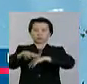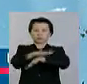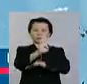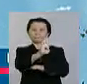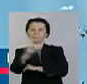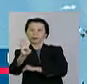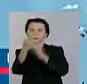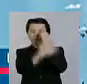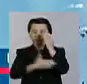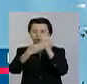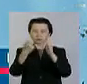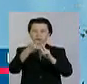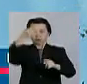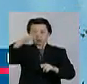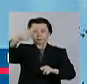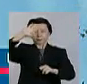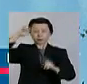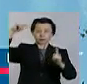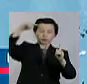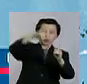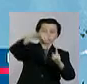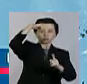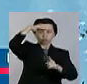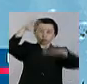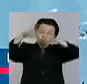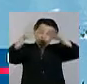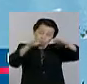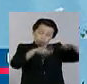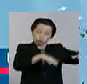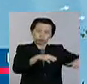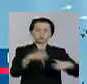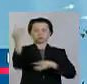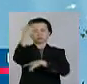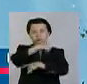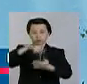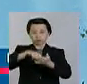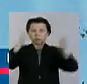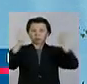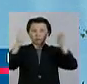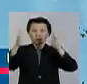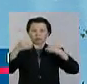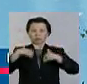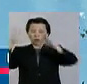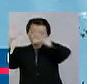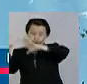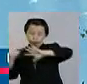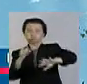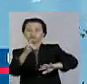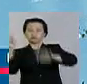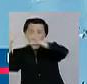barat Semenanjung Malaysia dari Perlis sehinggalah ke negeri Johor. Memandangkan pada hari ini negara menerima pengaruh angin dari arah